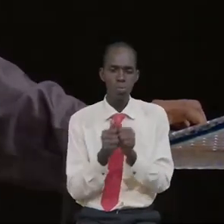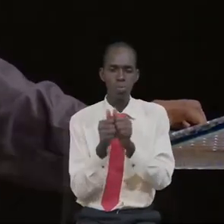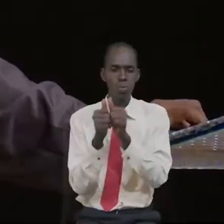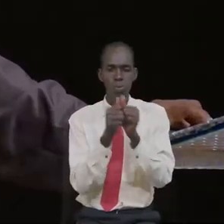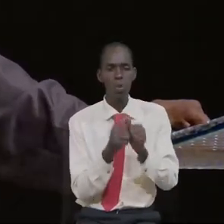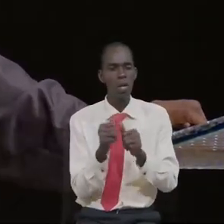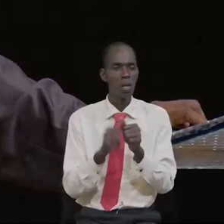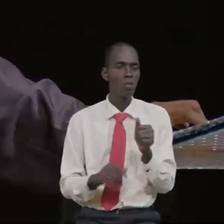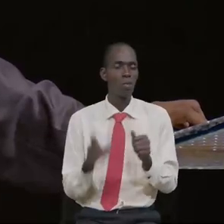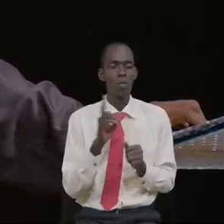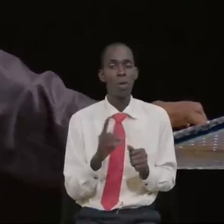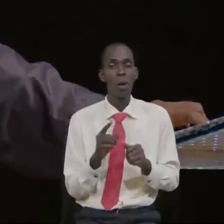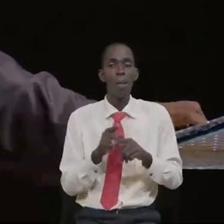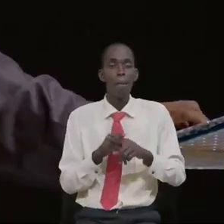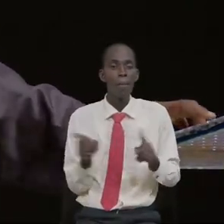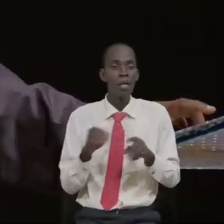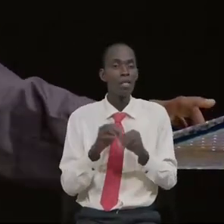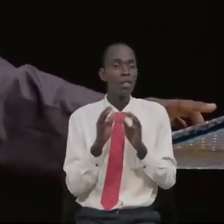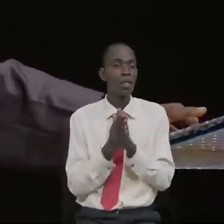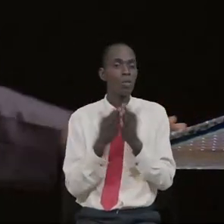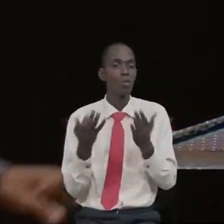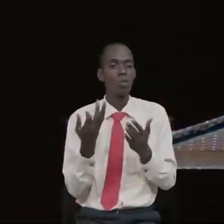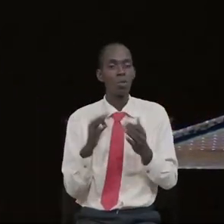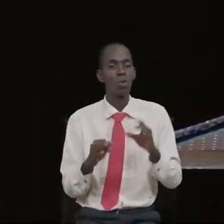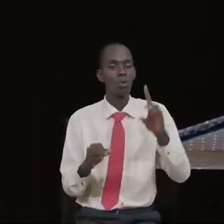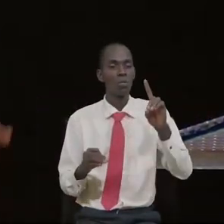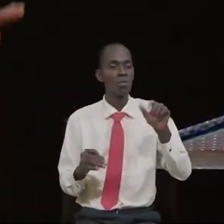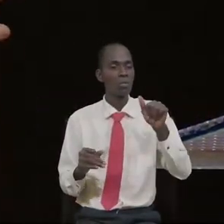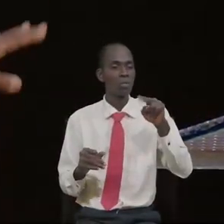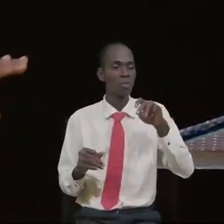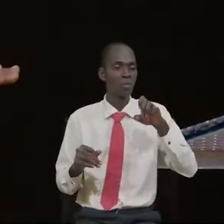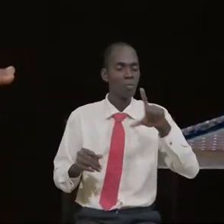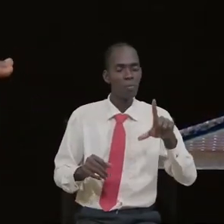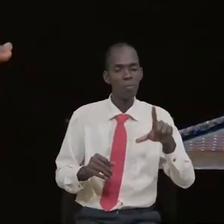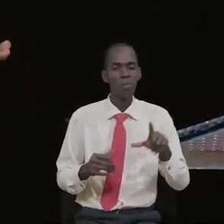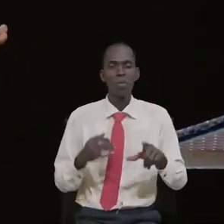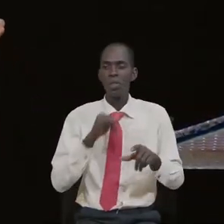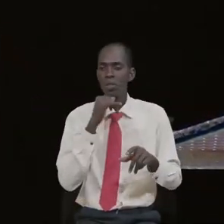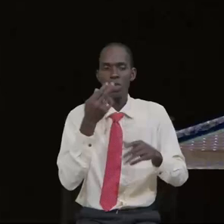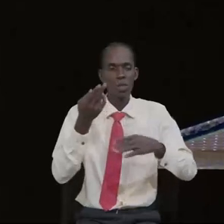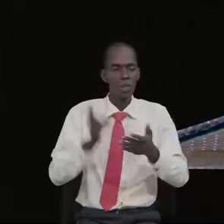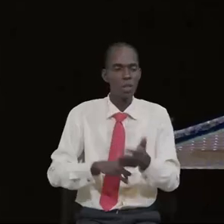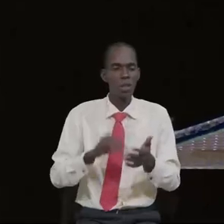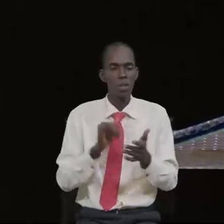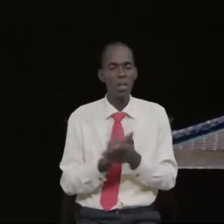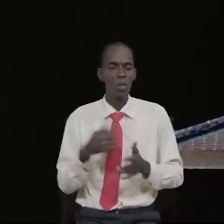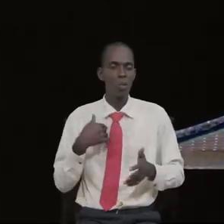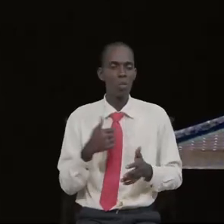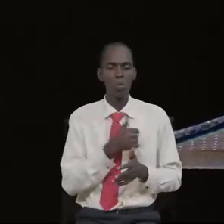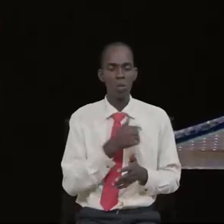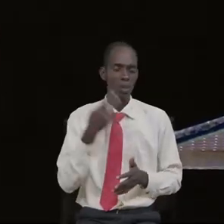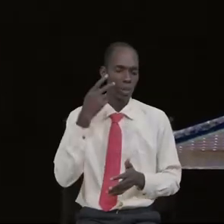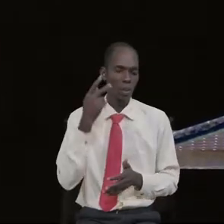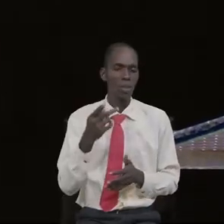pas des récits qu'il a vu, qu'il a vu l'ange, qu'on voit l'ange ou pas,